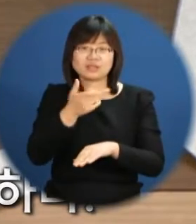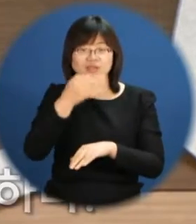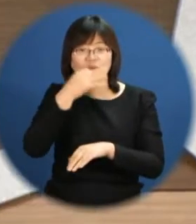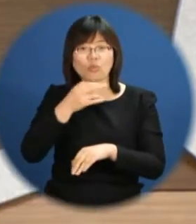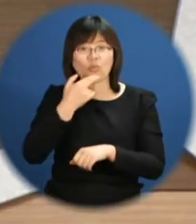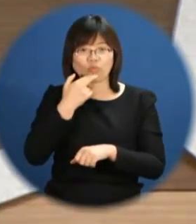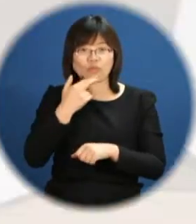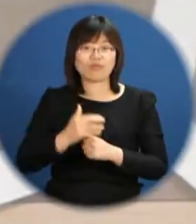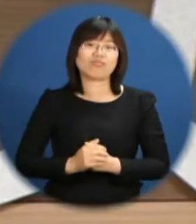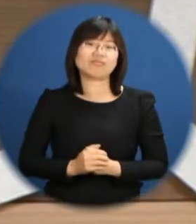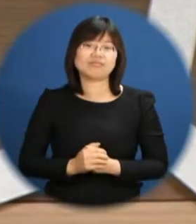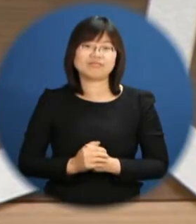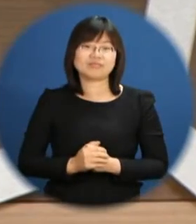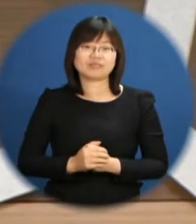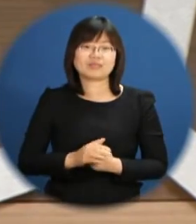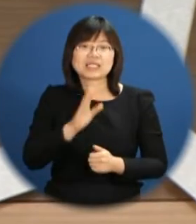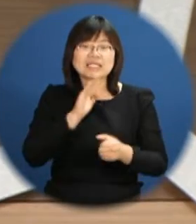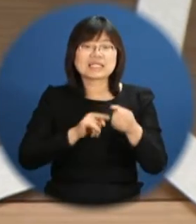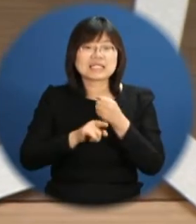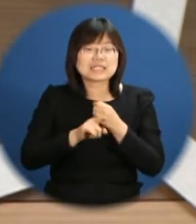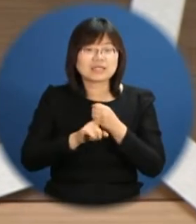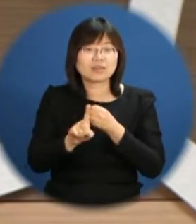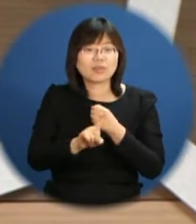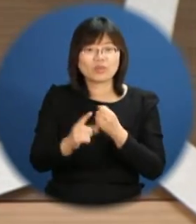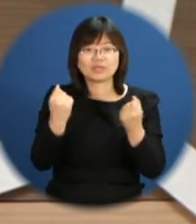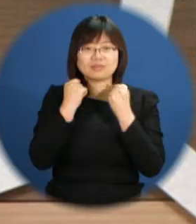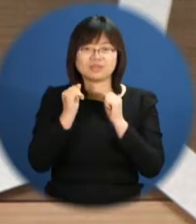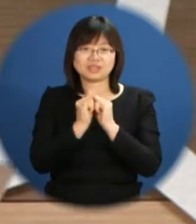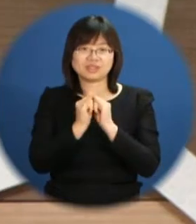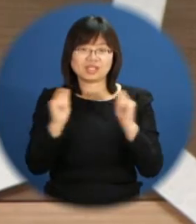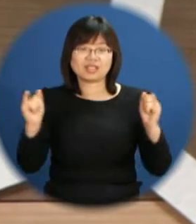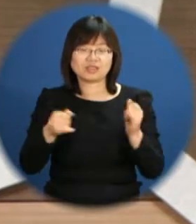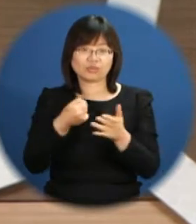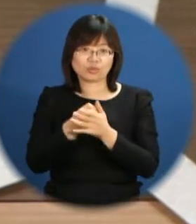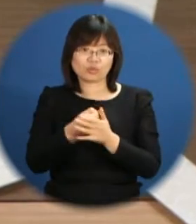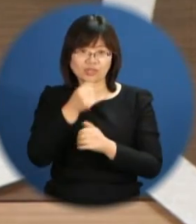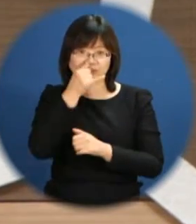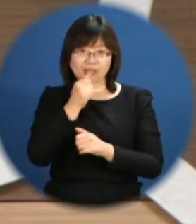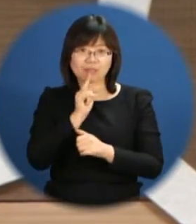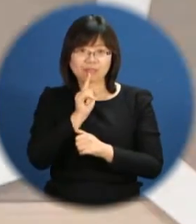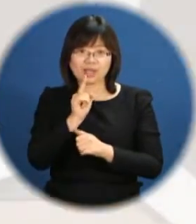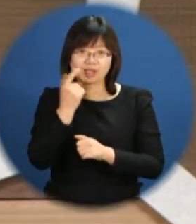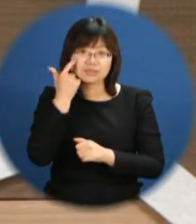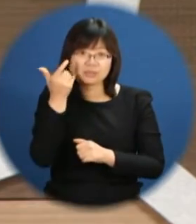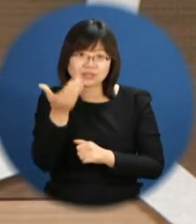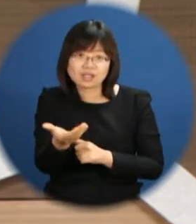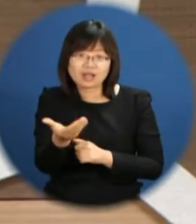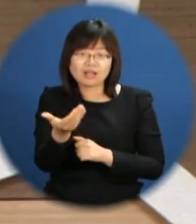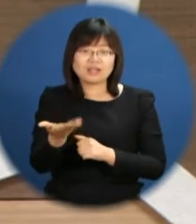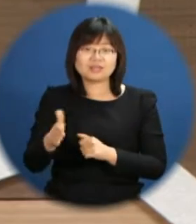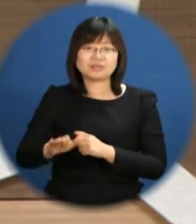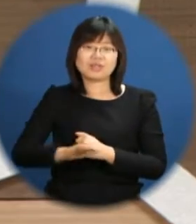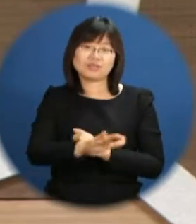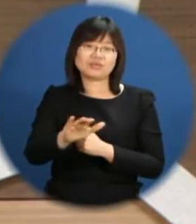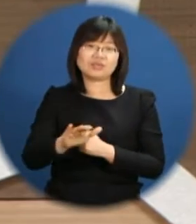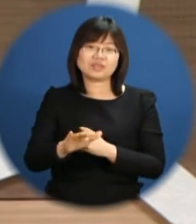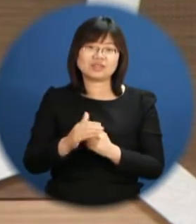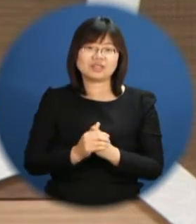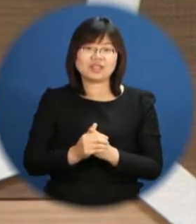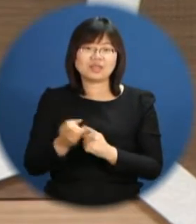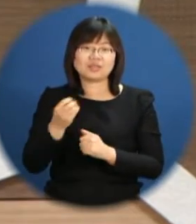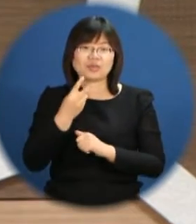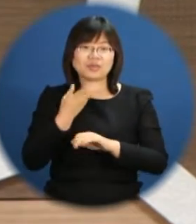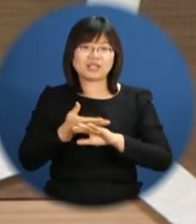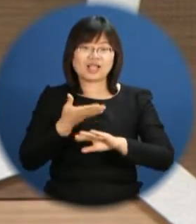의미가 없다는 거죠 진리는 힘있는 자가 청할 수 있다는 말인가요 그러나 우리는 이 또